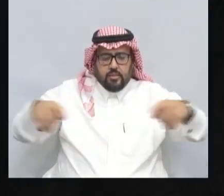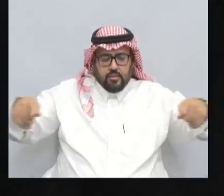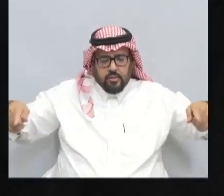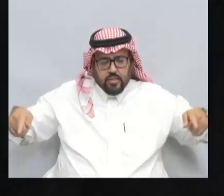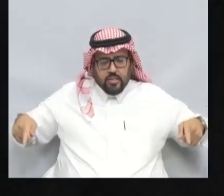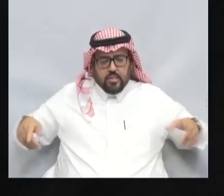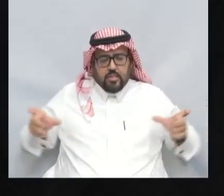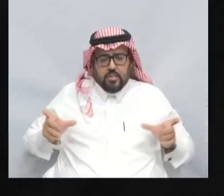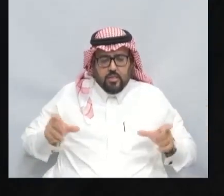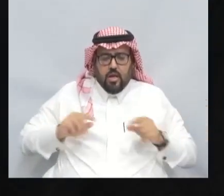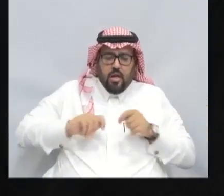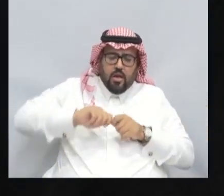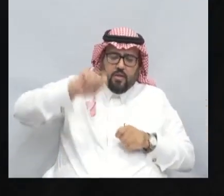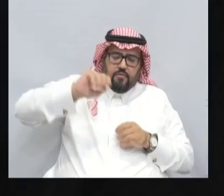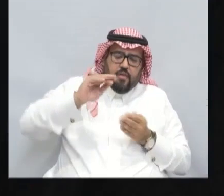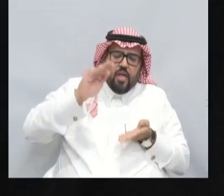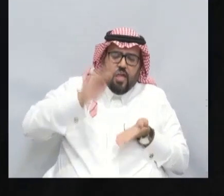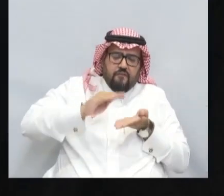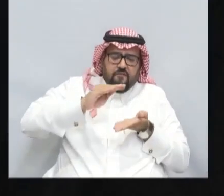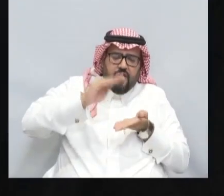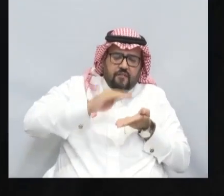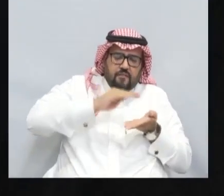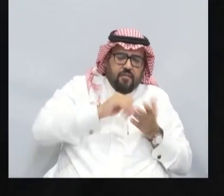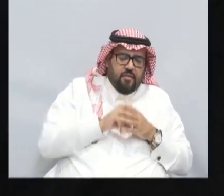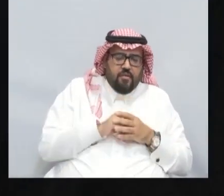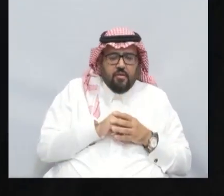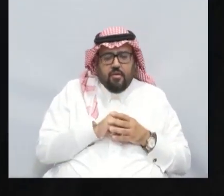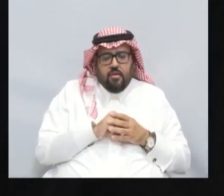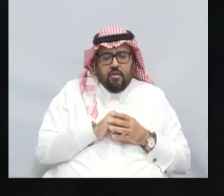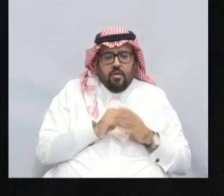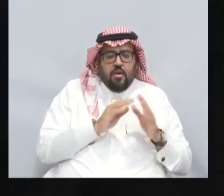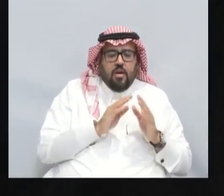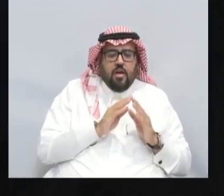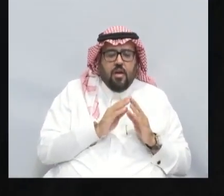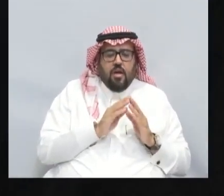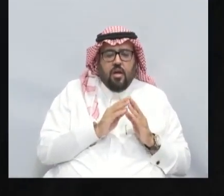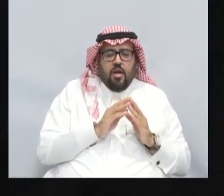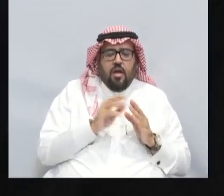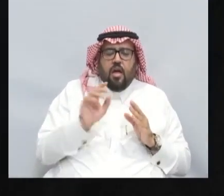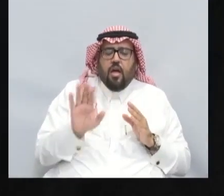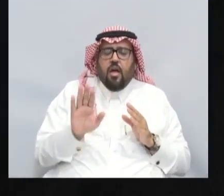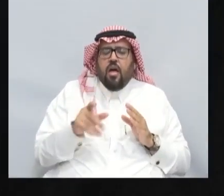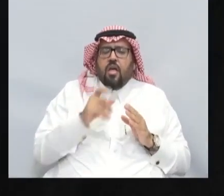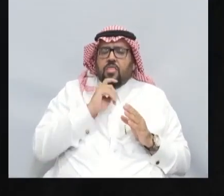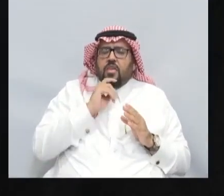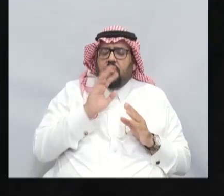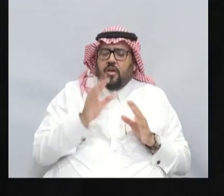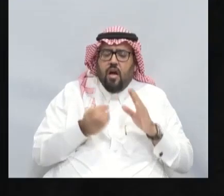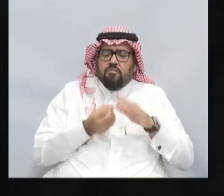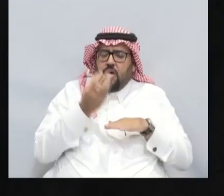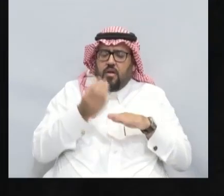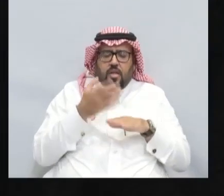حجم كبير لكن ارتفاع ماذا؟ قليل. هي بهذا الشكل. قلنا هذه من أقل البراكين